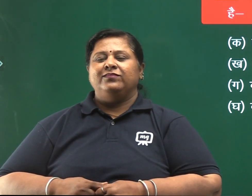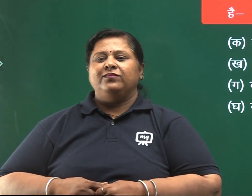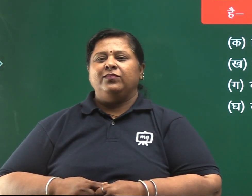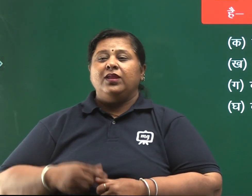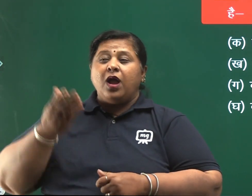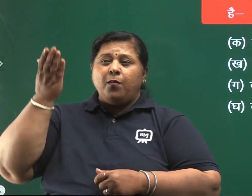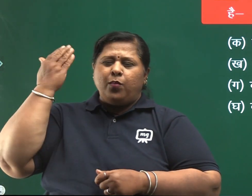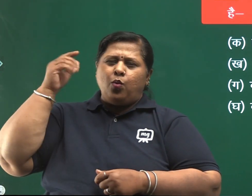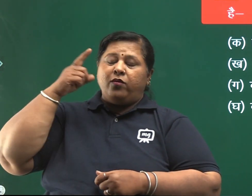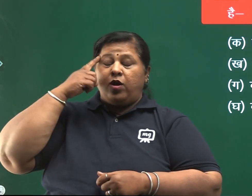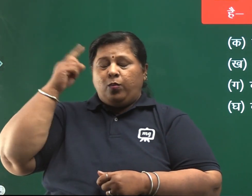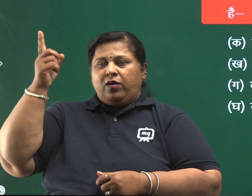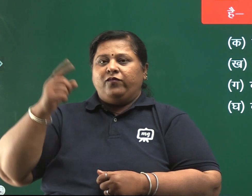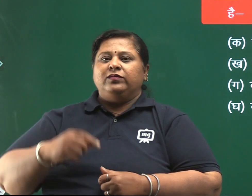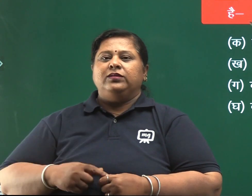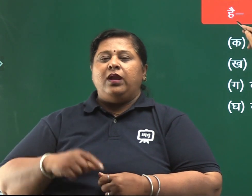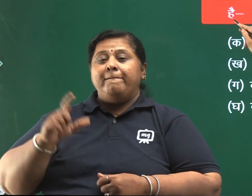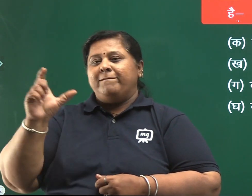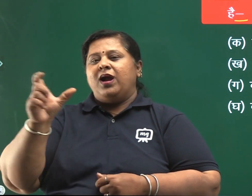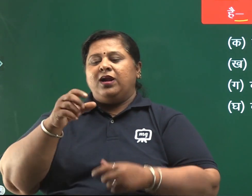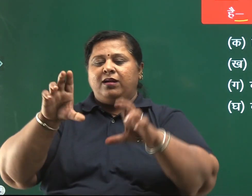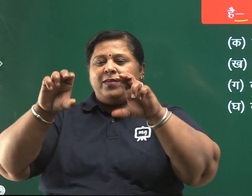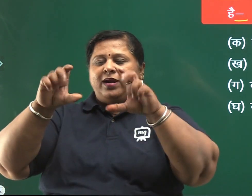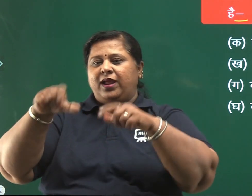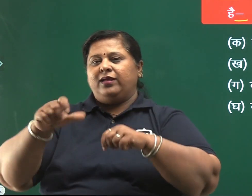अपूर्व अनुभव पाठ है।